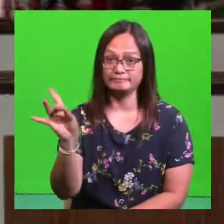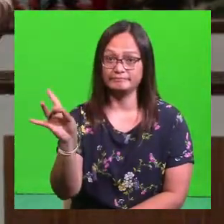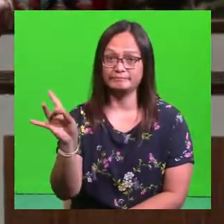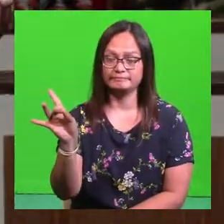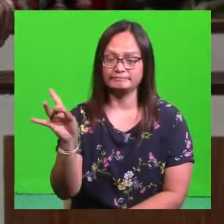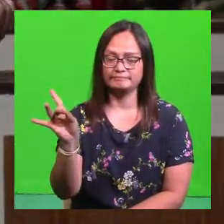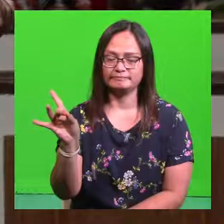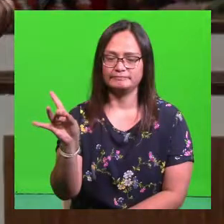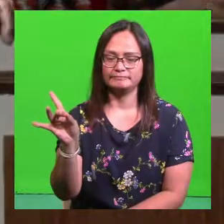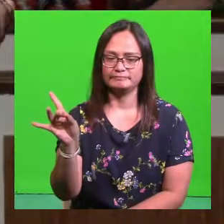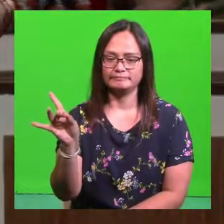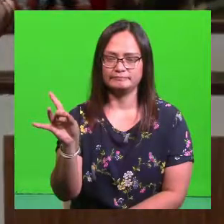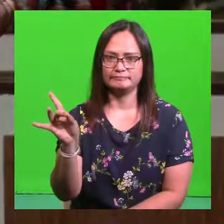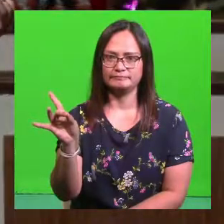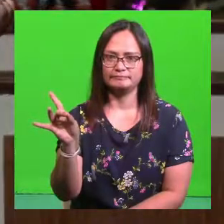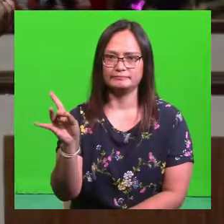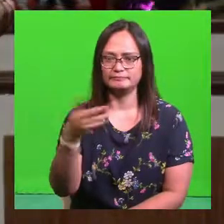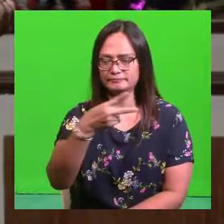and verses 2 to